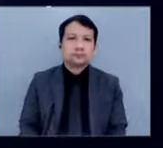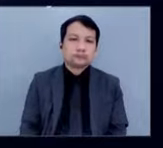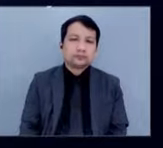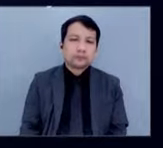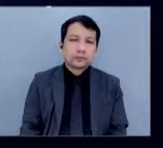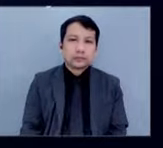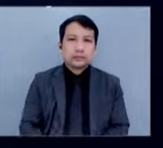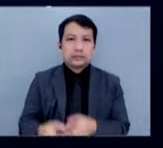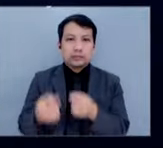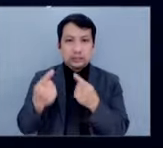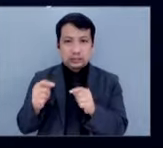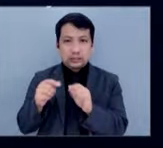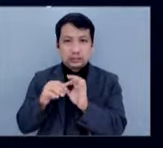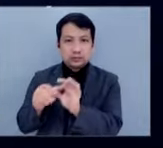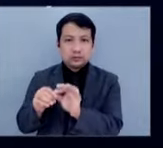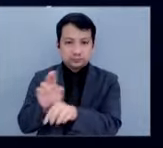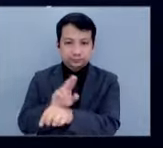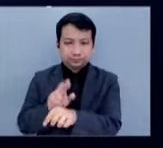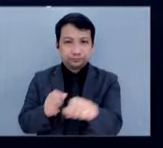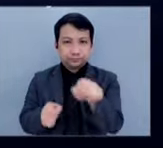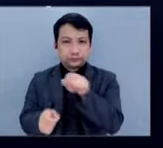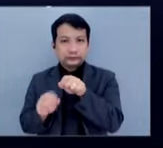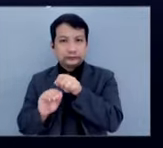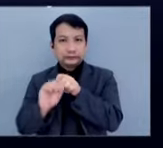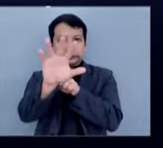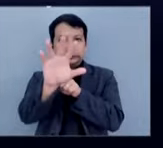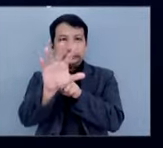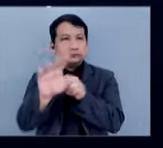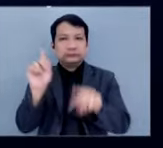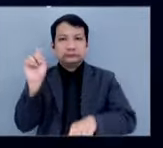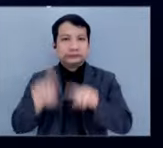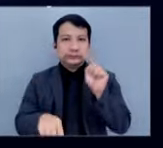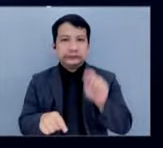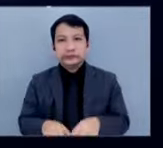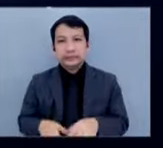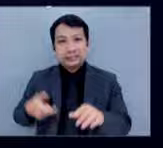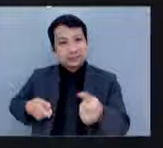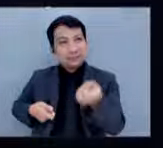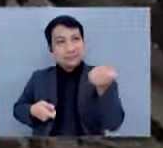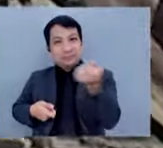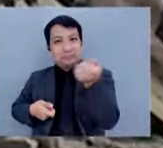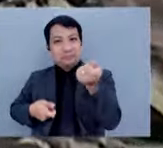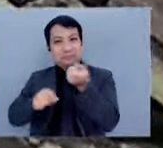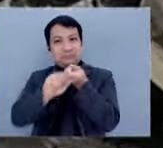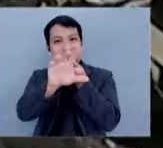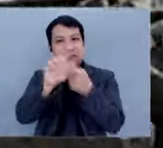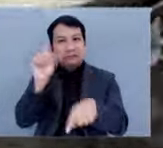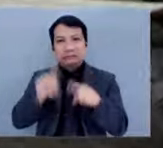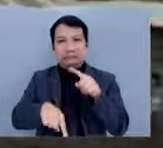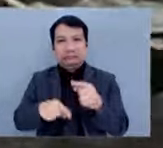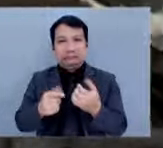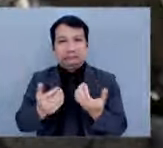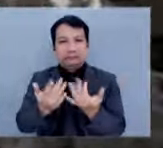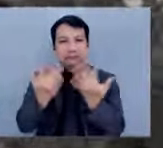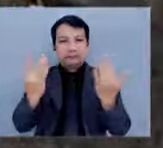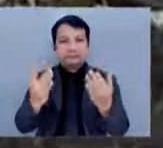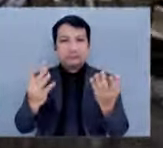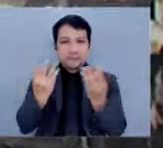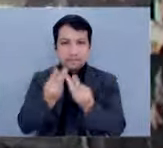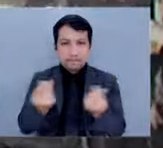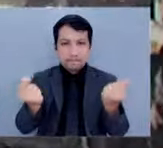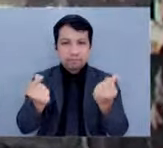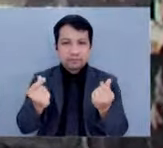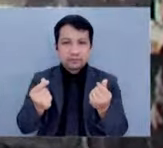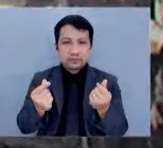Sinubukan pa ng ilan na gumamit ng fire extinguisher pero hindi ito umubra sa laki ng apoy. Naapula ng mga bumbero ang sunog matapos